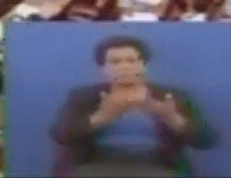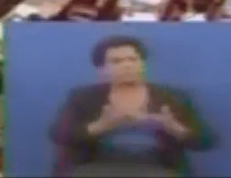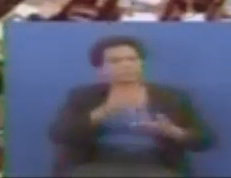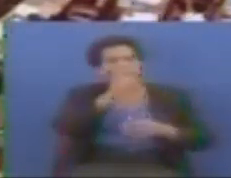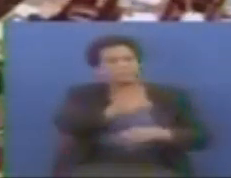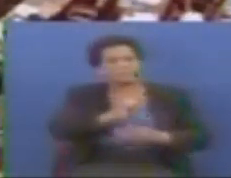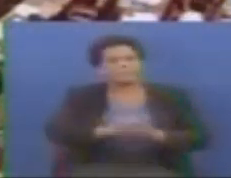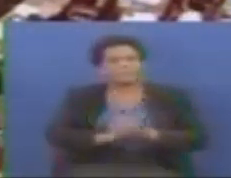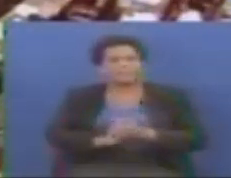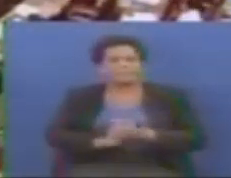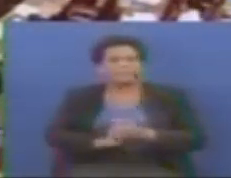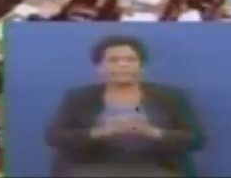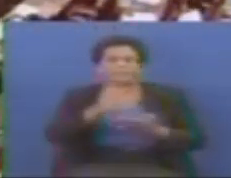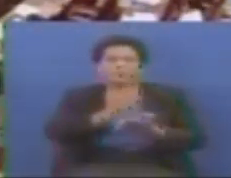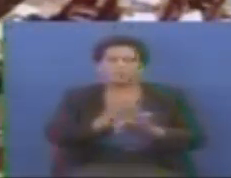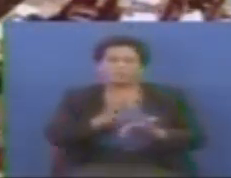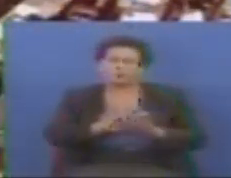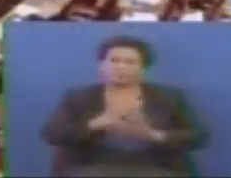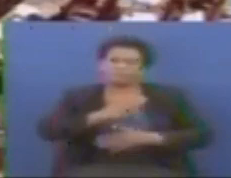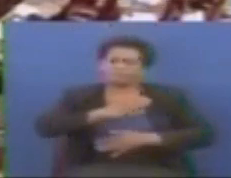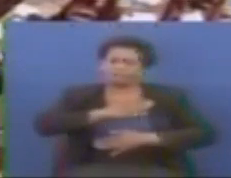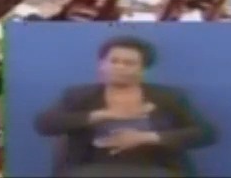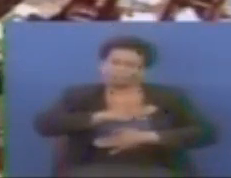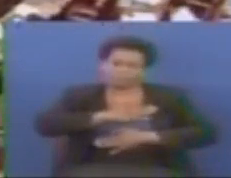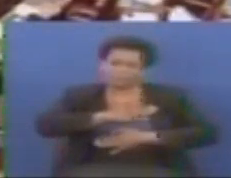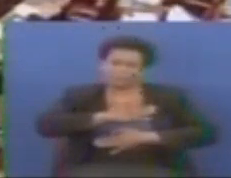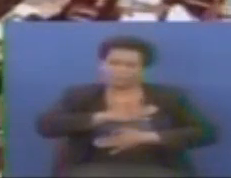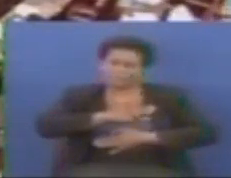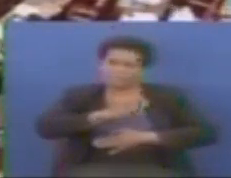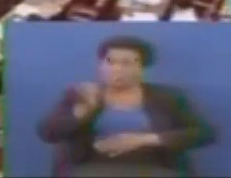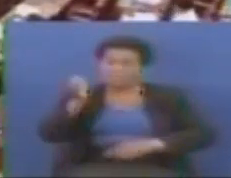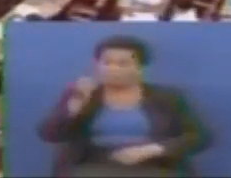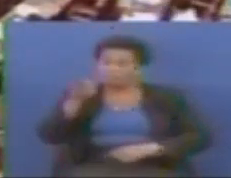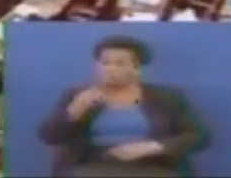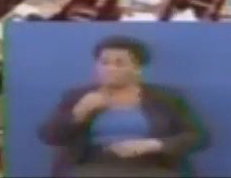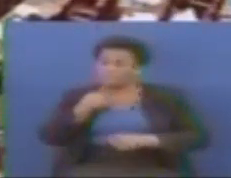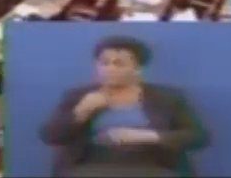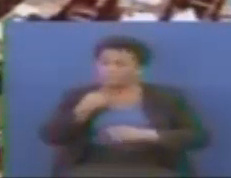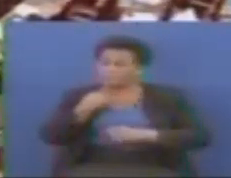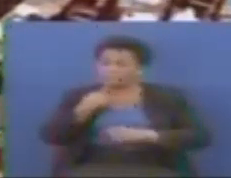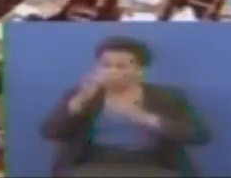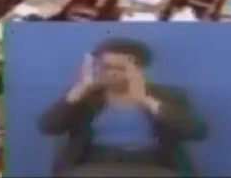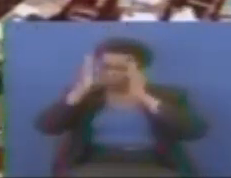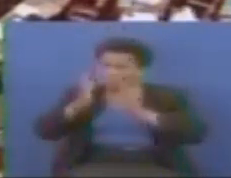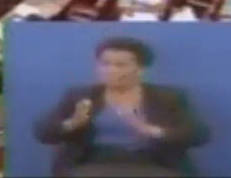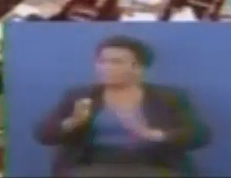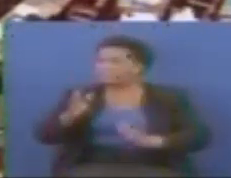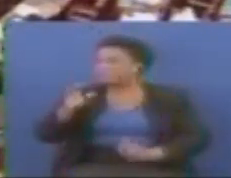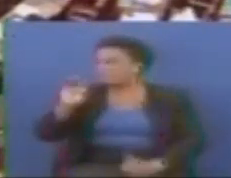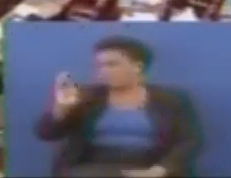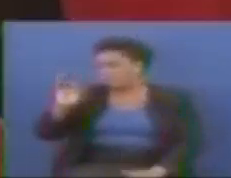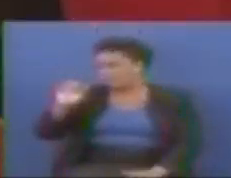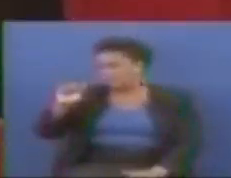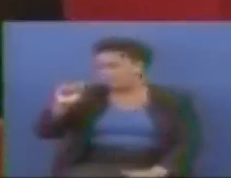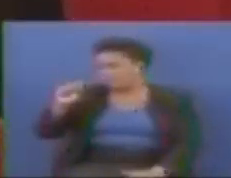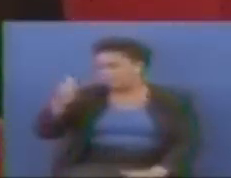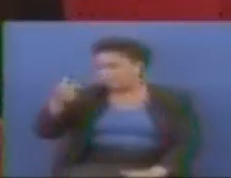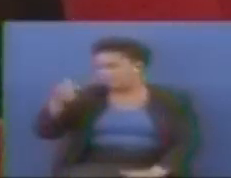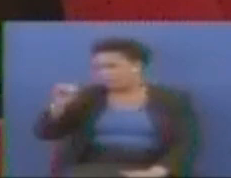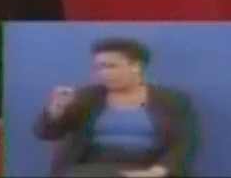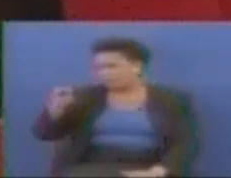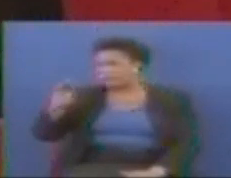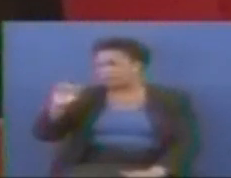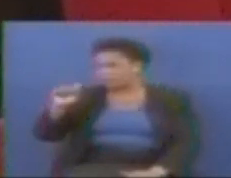taratibu. Huo ndio taratibu. Na gari ambapo inapopita, inapokuja, inatakiwa itakapoona mtu amegusa kwenye